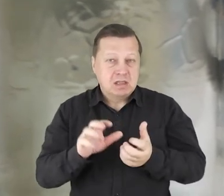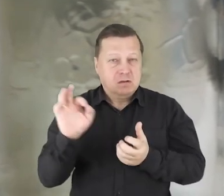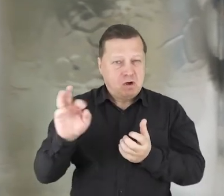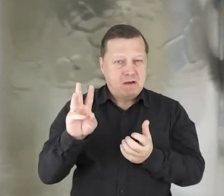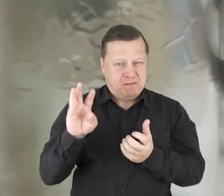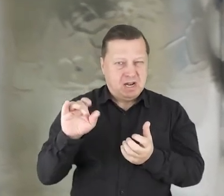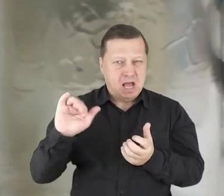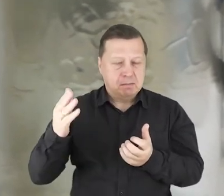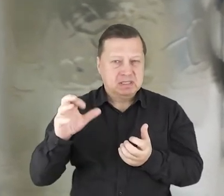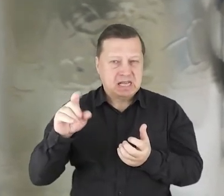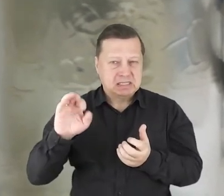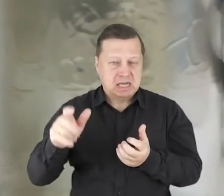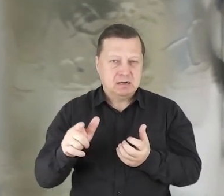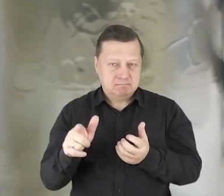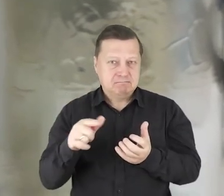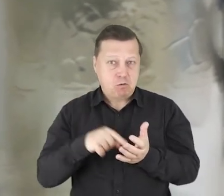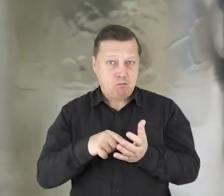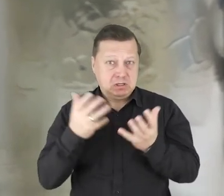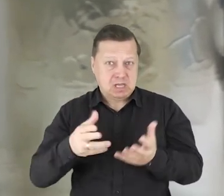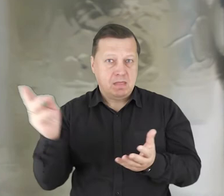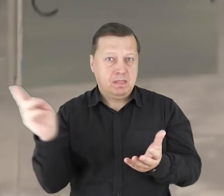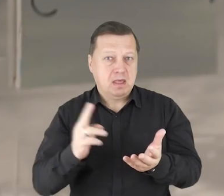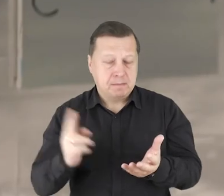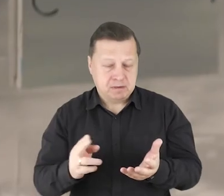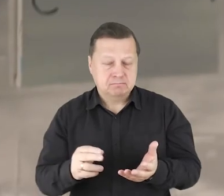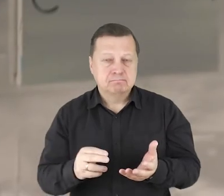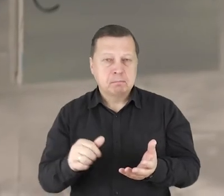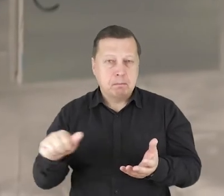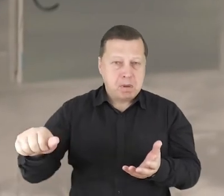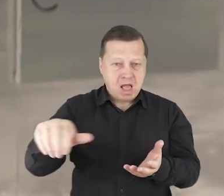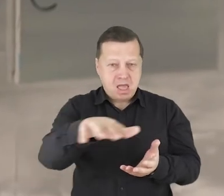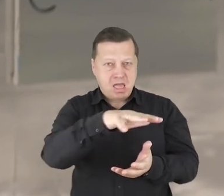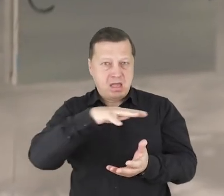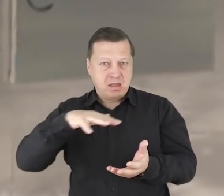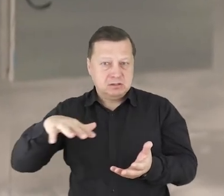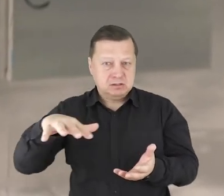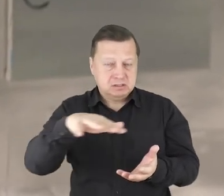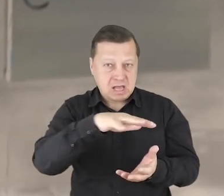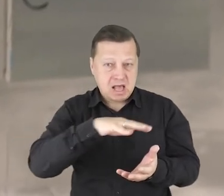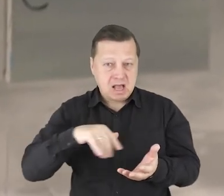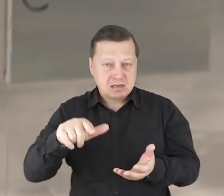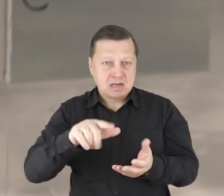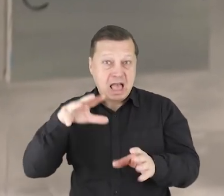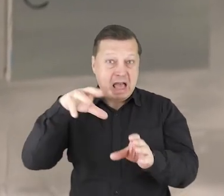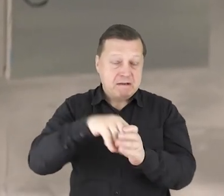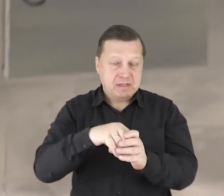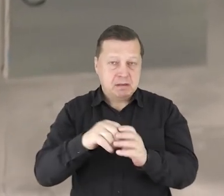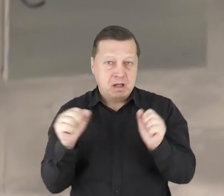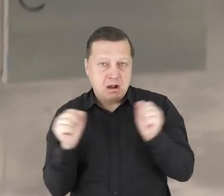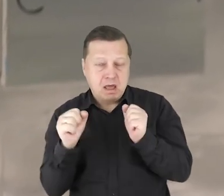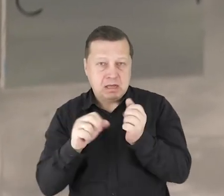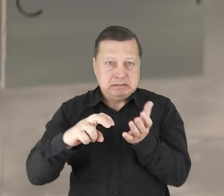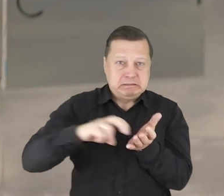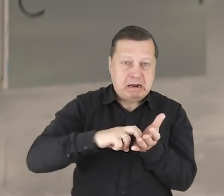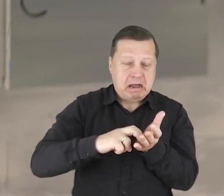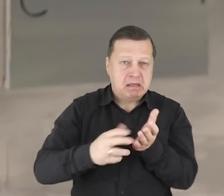który Wilhelm Sasnal chce namalować. Chce namalować pejzaż podszyty lękiem i